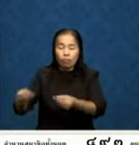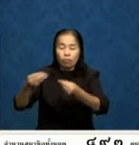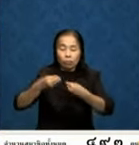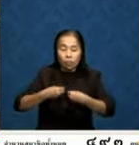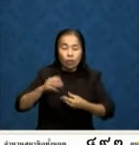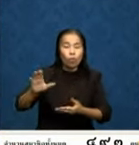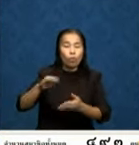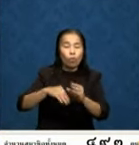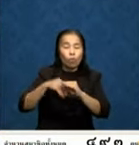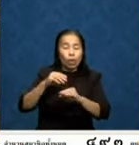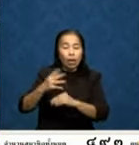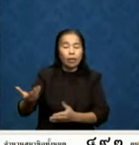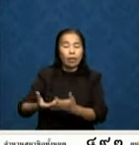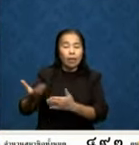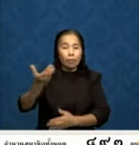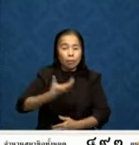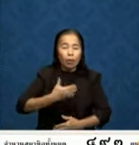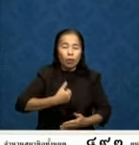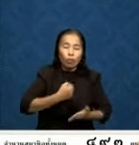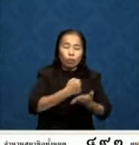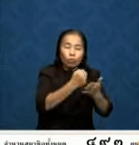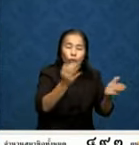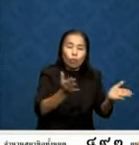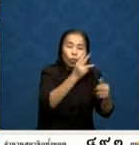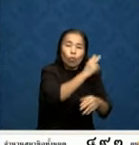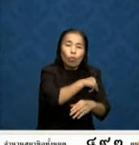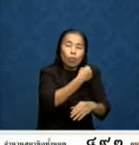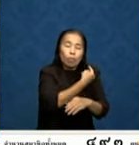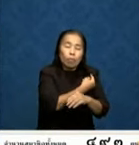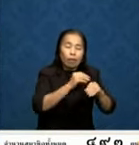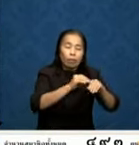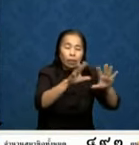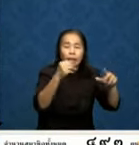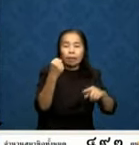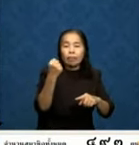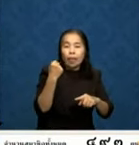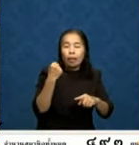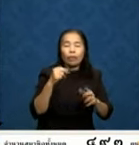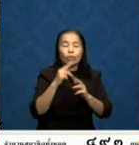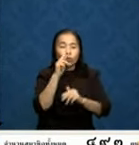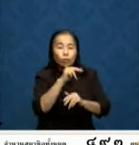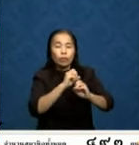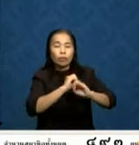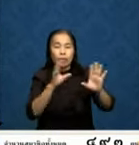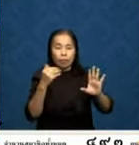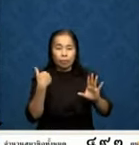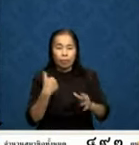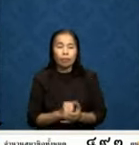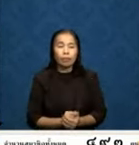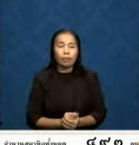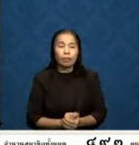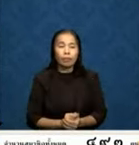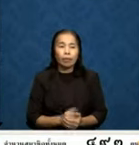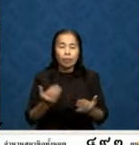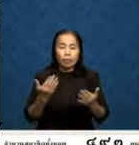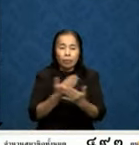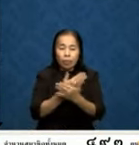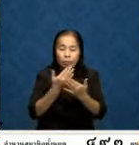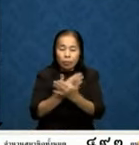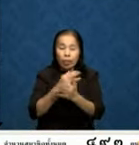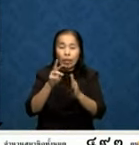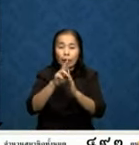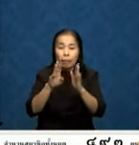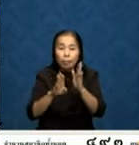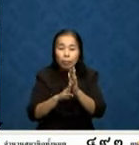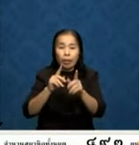ได้นะครับเพราะอาจจะติดเรื่องประเด็นพื้นที่อีกกลุ่มนึงเป็นเรื่องของการปรับปรุงคุณสมบัติระเบียบนะครับตอนนี้ก